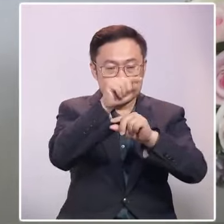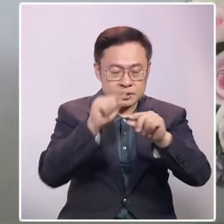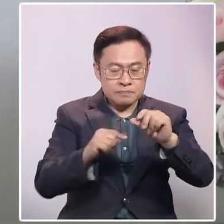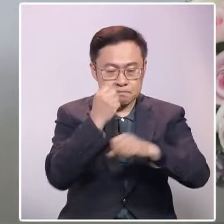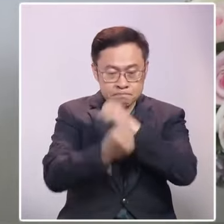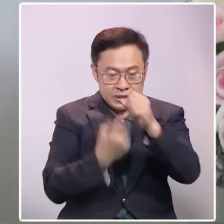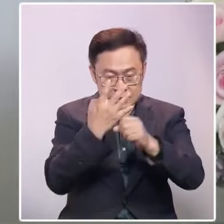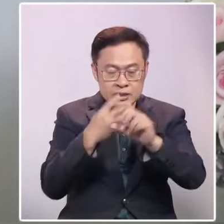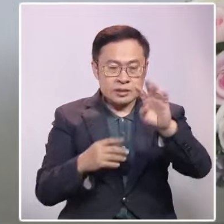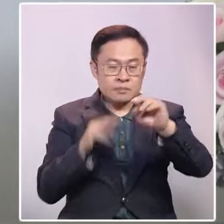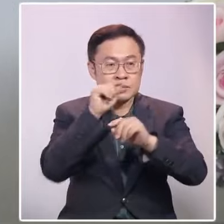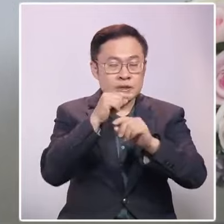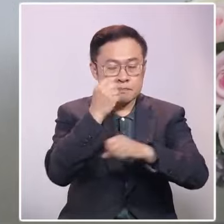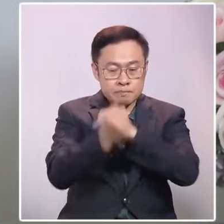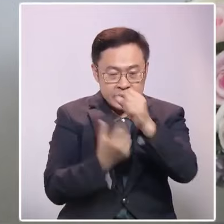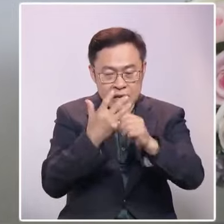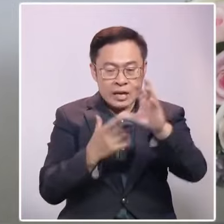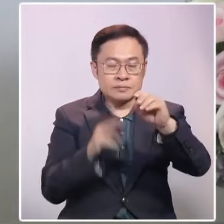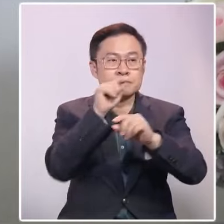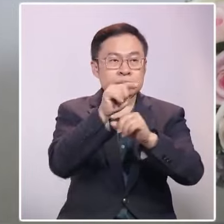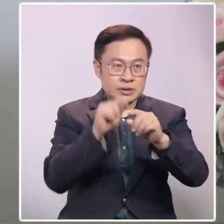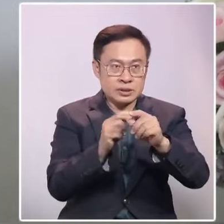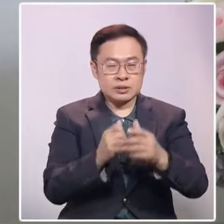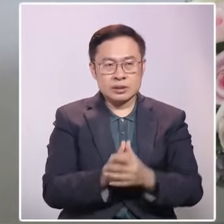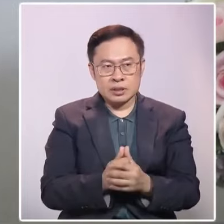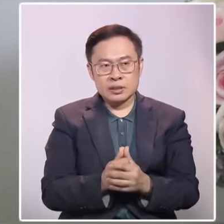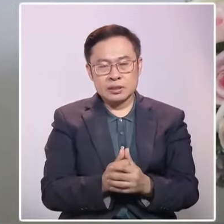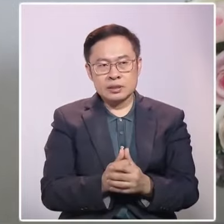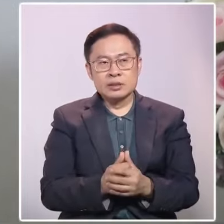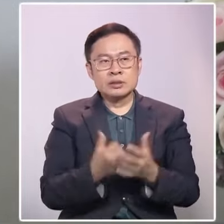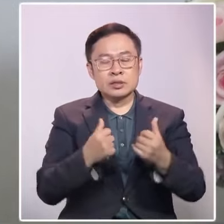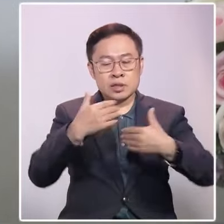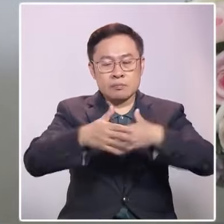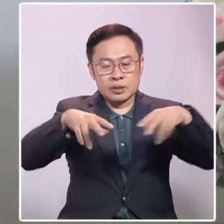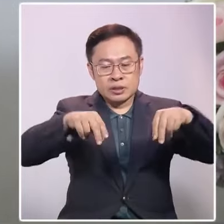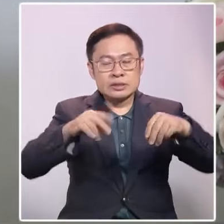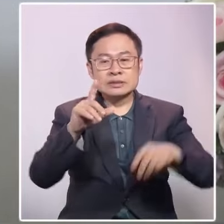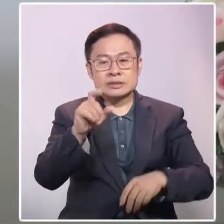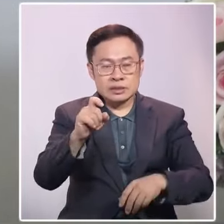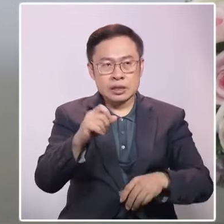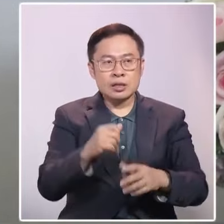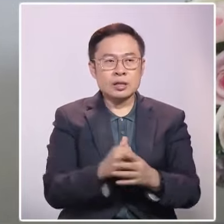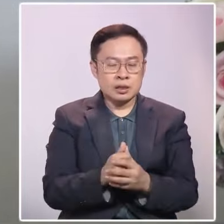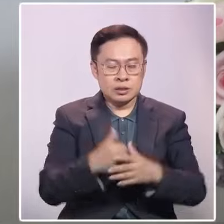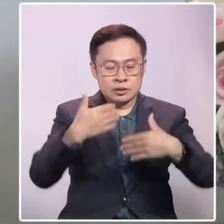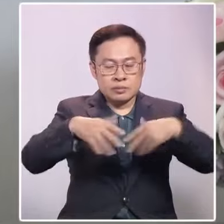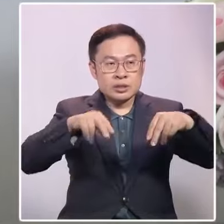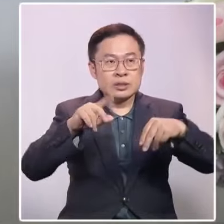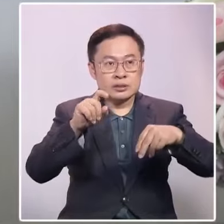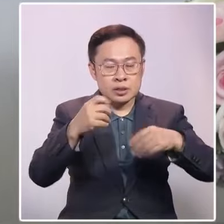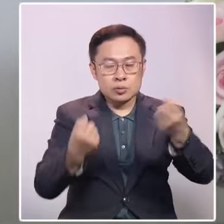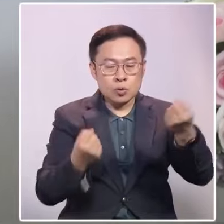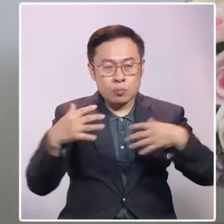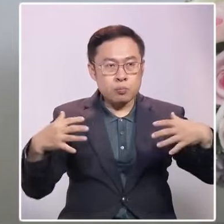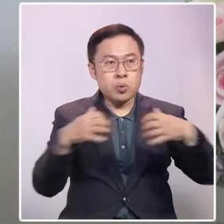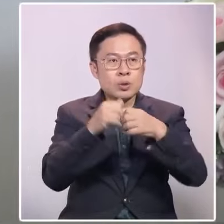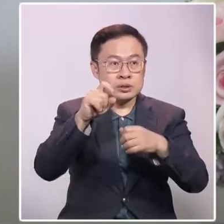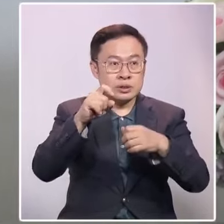นะครับถ้าฉะนั้นกรณีที่รถไปเกิดความเสียหายแบตเตอรี่เสียหายด้วยและ